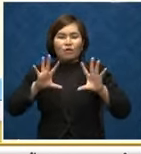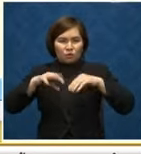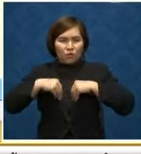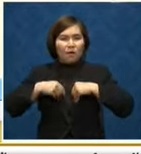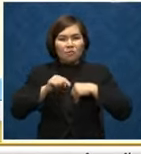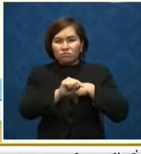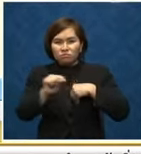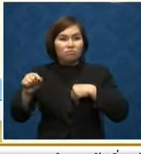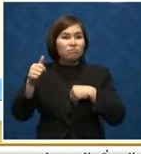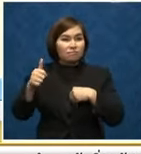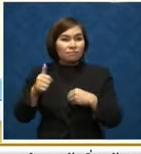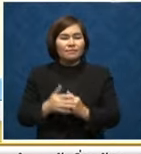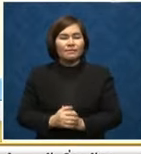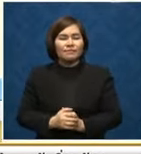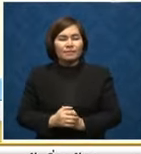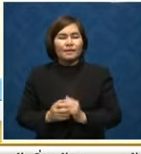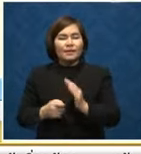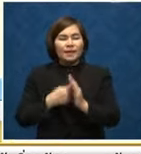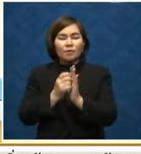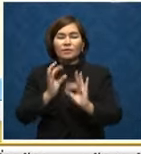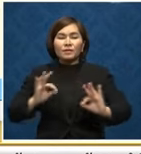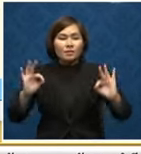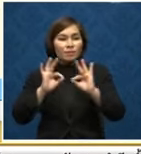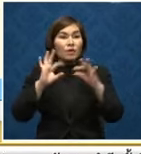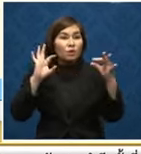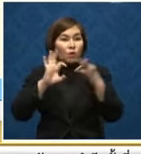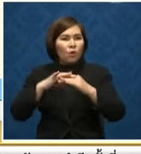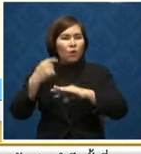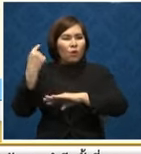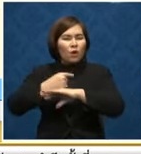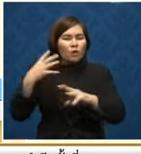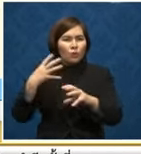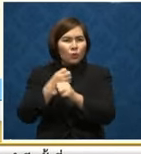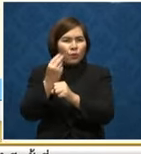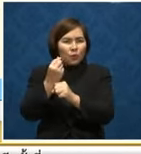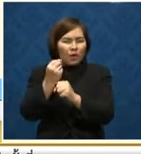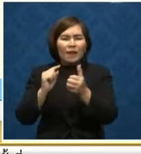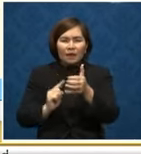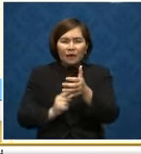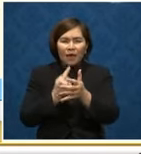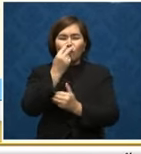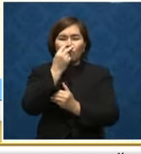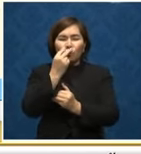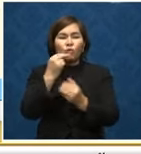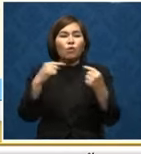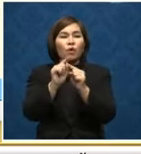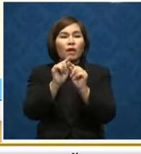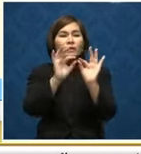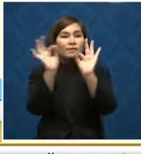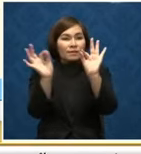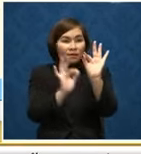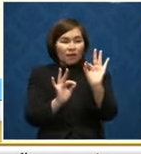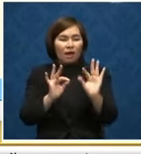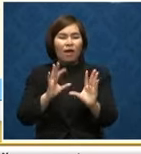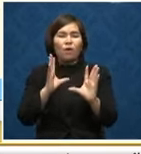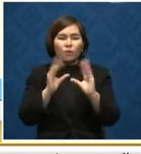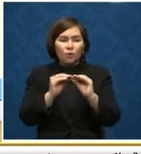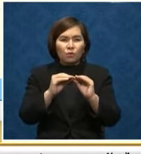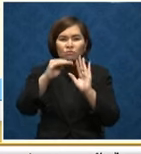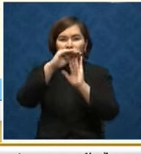ครับประเด็นสำคัญกว่าในเรื่องของวันเนี่ยประเด็นแรกที่อยากจะเรียนต่อท่านประธานคือเรื่องของเนื้อหาในแต่ละการประชุม